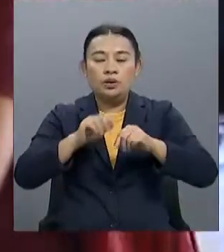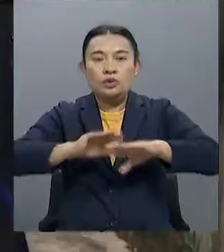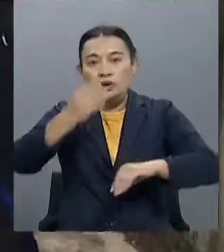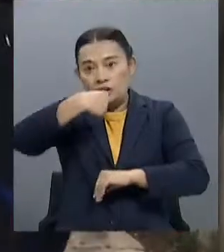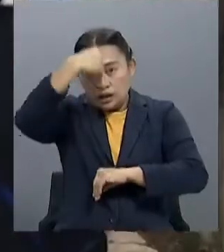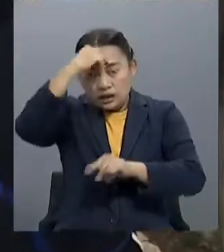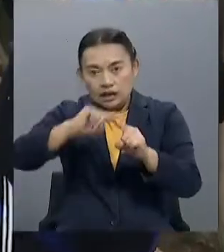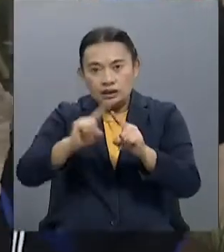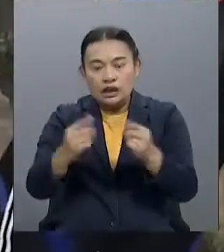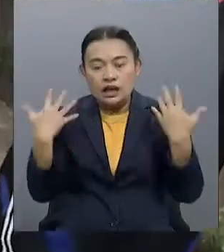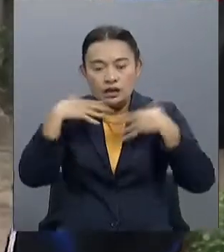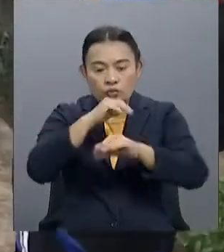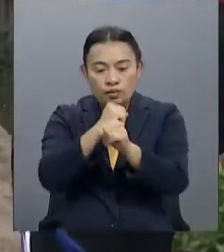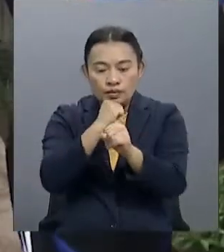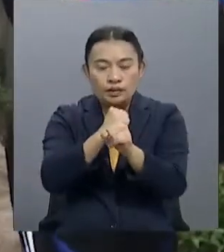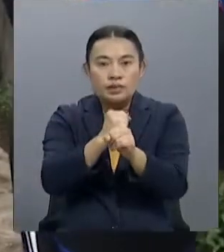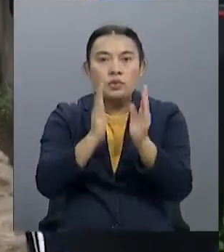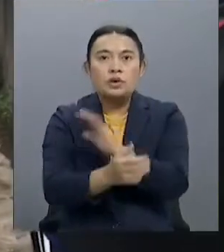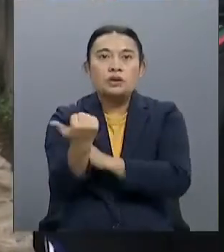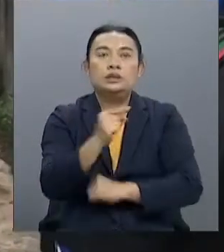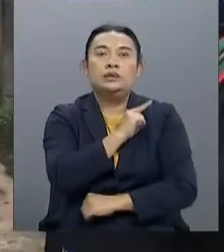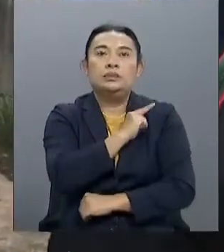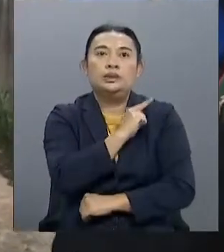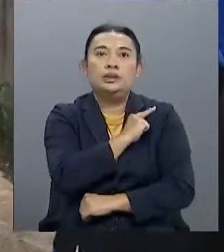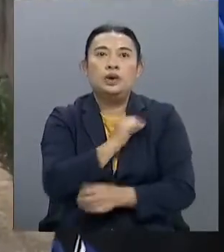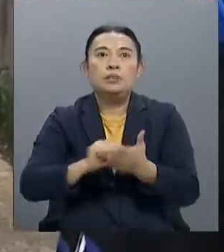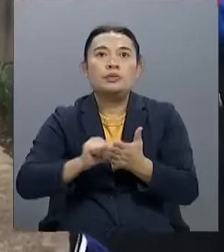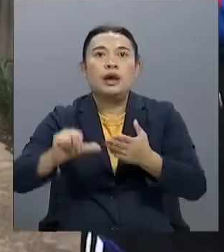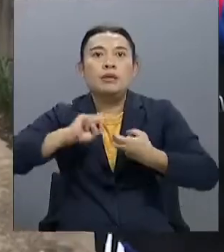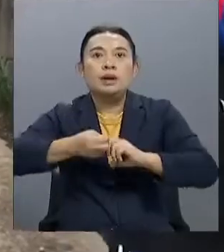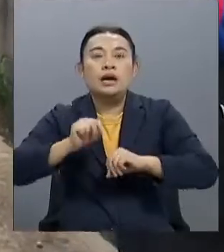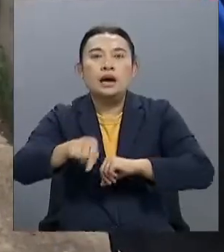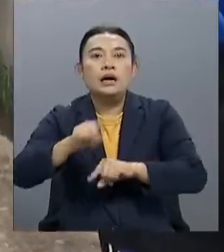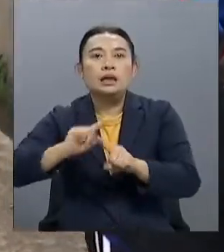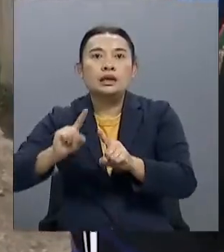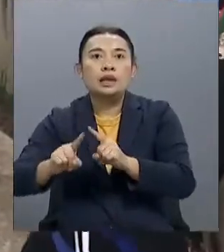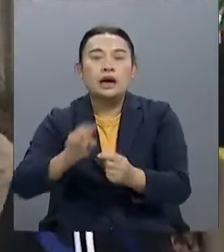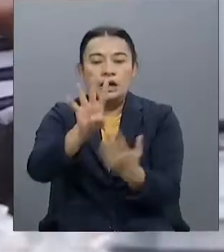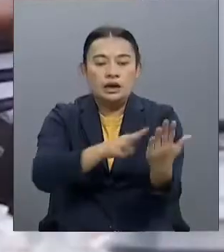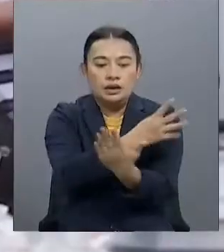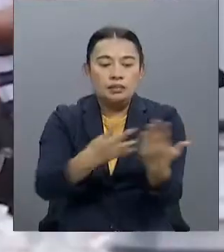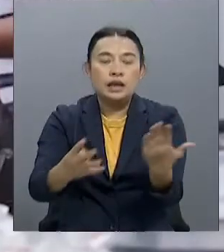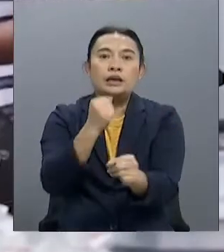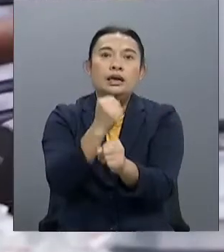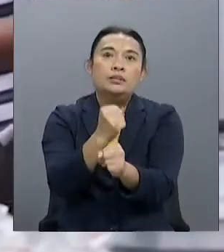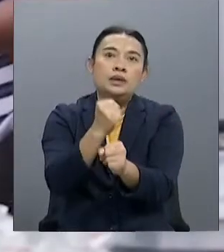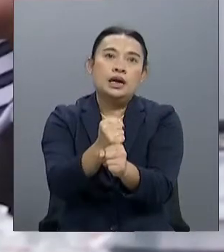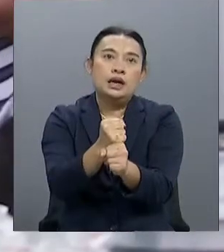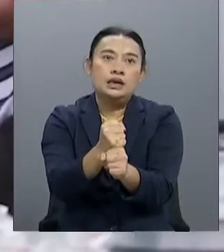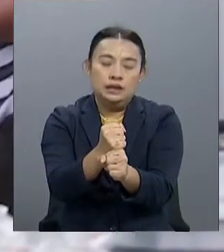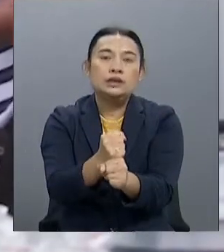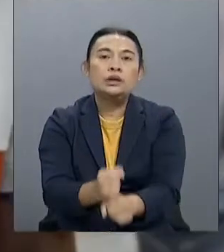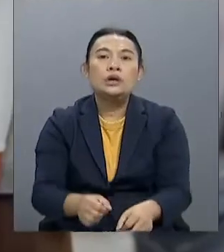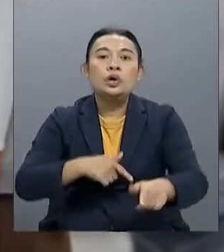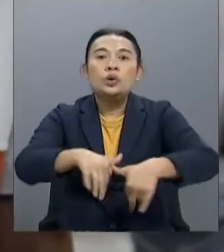มกับผู้อื่นการมีความรับผิดชอบการแก้ปัญหาเฉพาะหน้าการวางแผนการทำงานและการเรียนรู้วิถีชีวิ